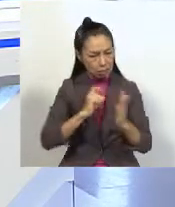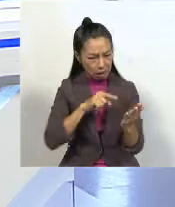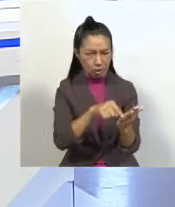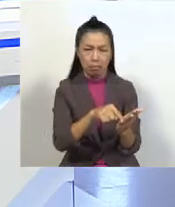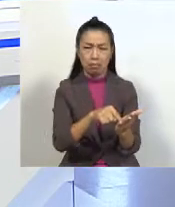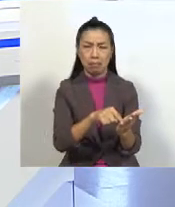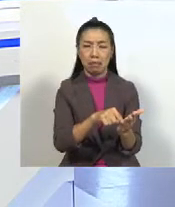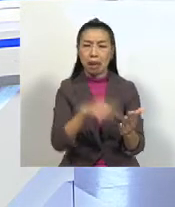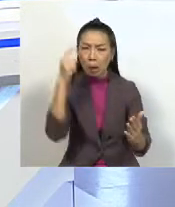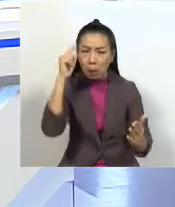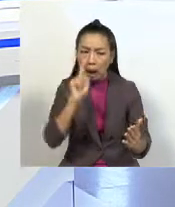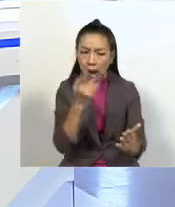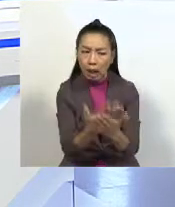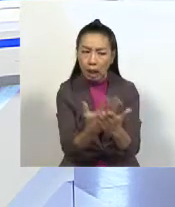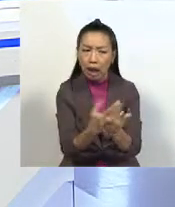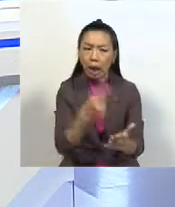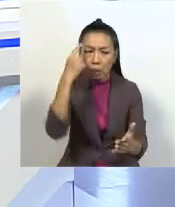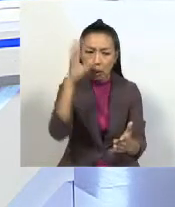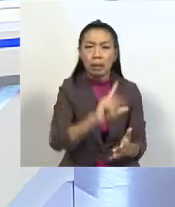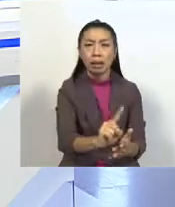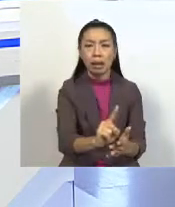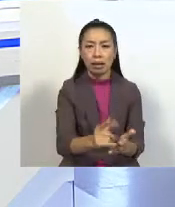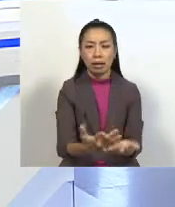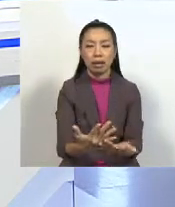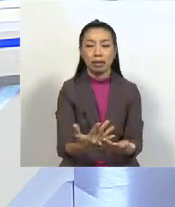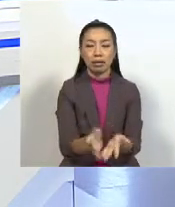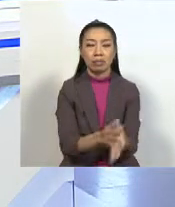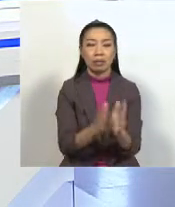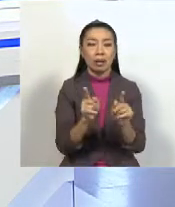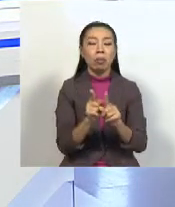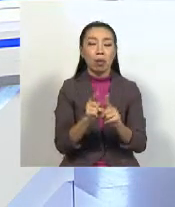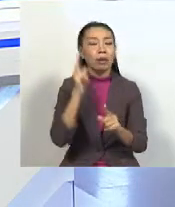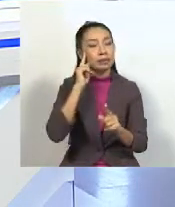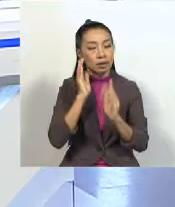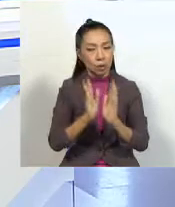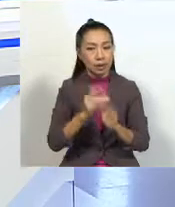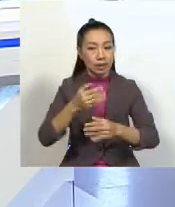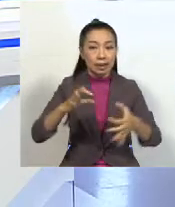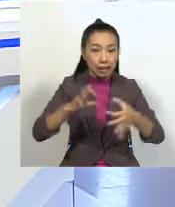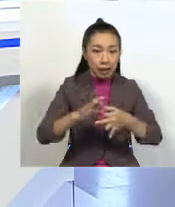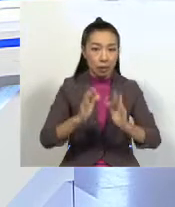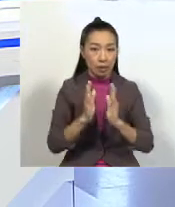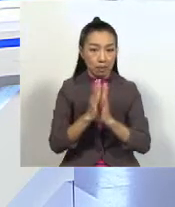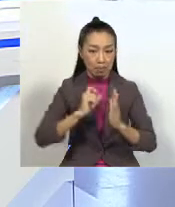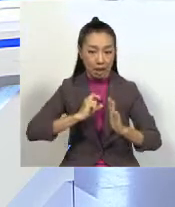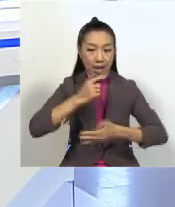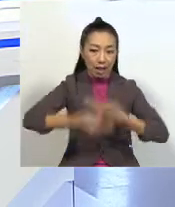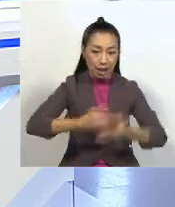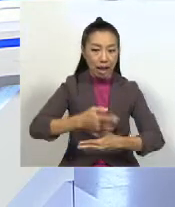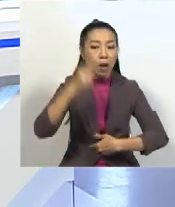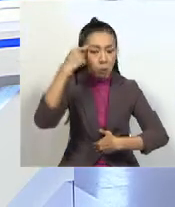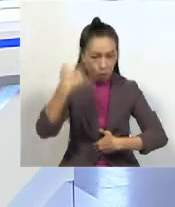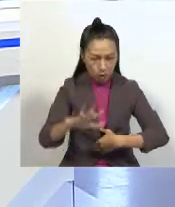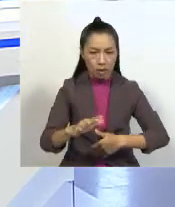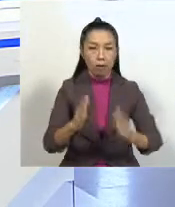การตีราคายังไงก็มีการชี้แจงนะครับว่าเซียนพระเนี่ยเขารู้กันอยู่แล้วว่าราคาเท่าไหร่แต่มันมีบาง